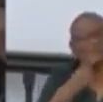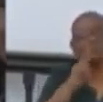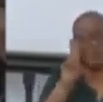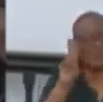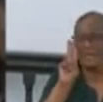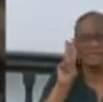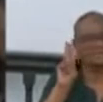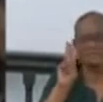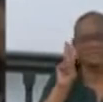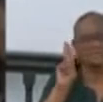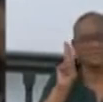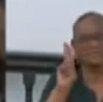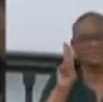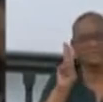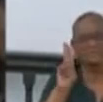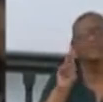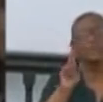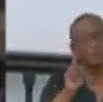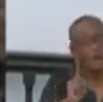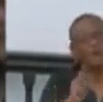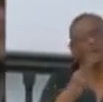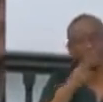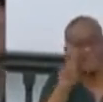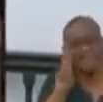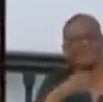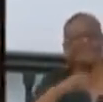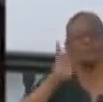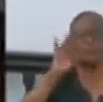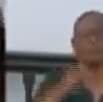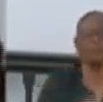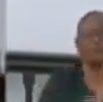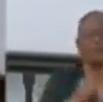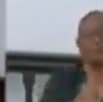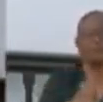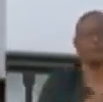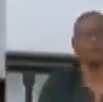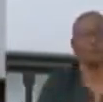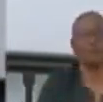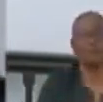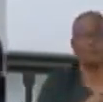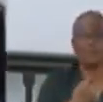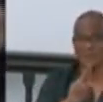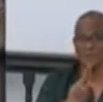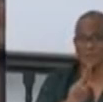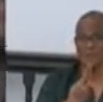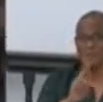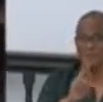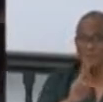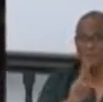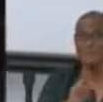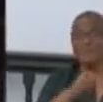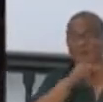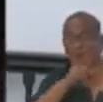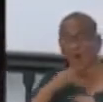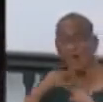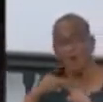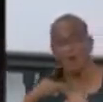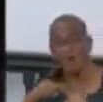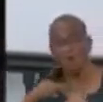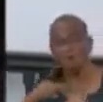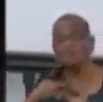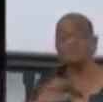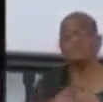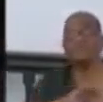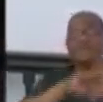abra IMF sorgu takan nemfu serenang komoro bung atap gorontapu pe Standard & Poor's gi seranang